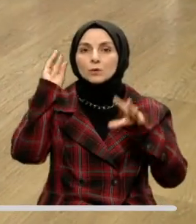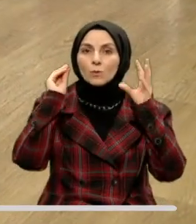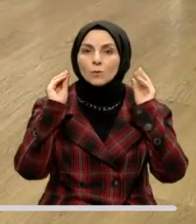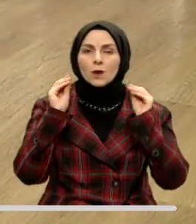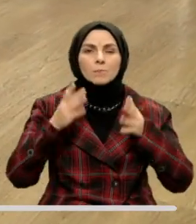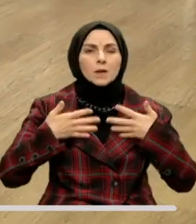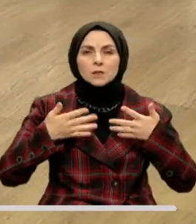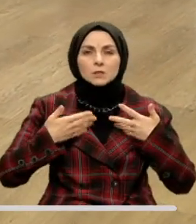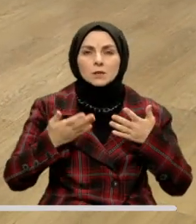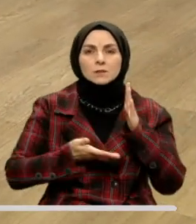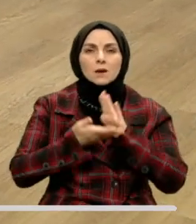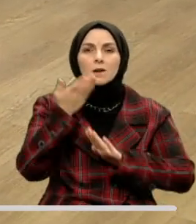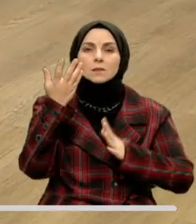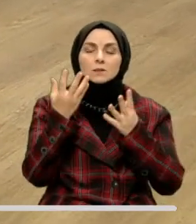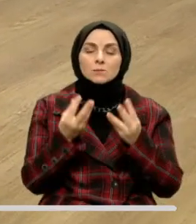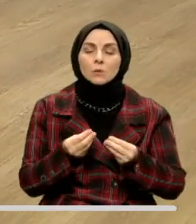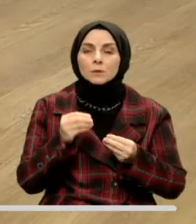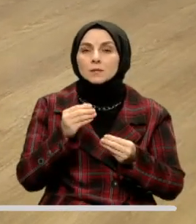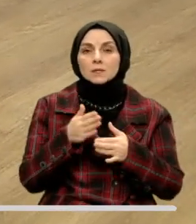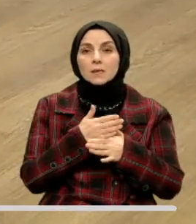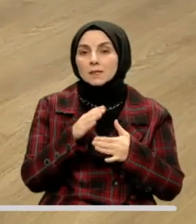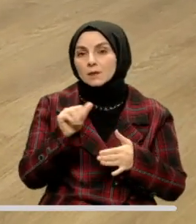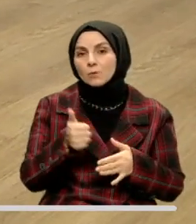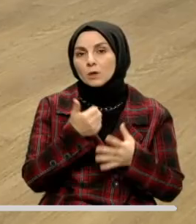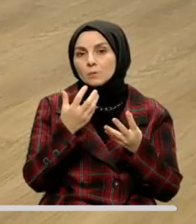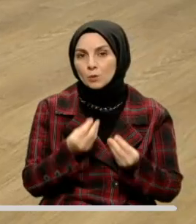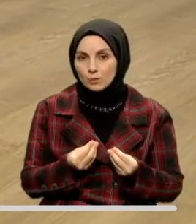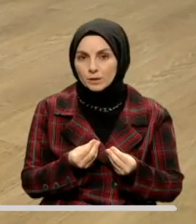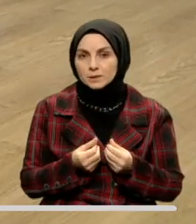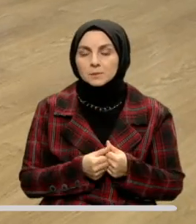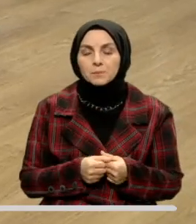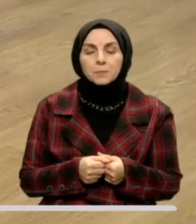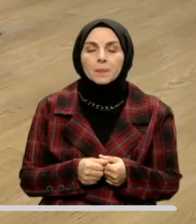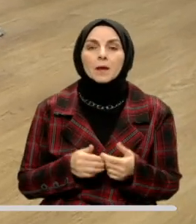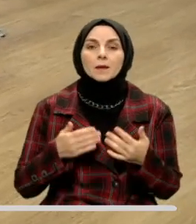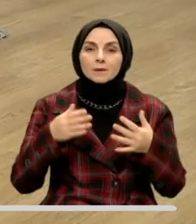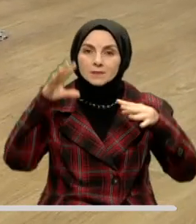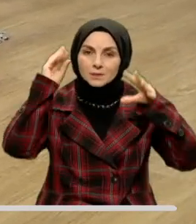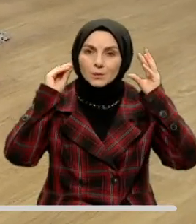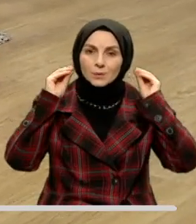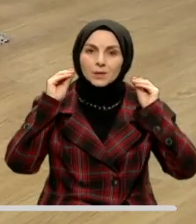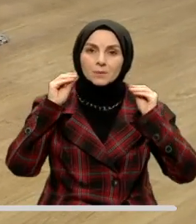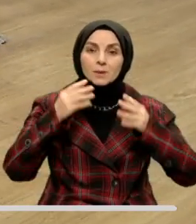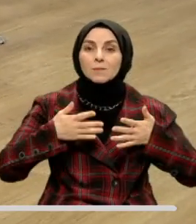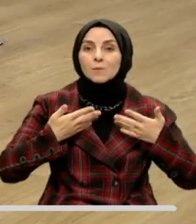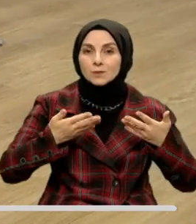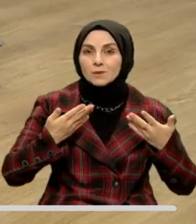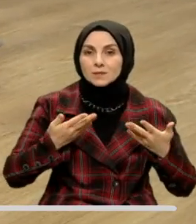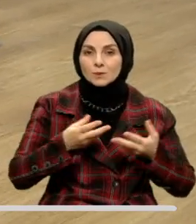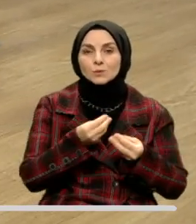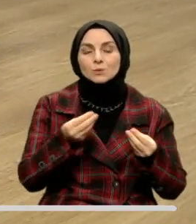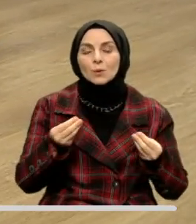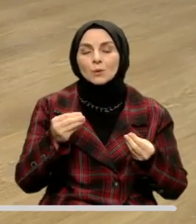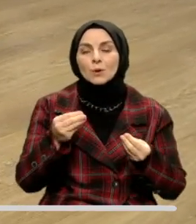neden önemlidir? Nasıl önemlidir? Nasıl yapılır? Evet, öğrenme motivasyonu çok özel bir kelime. Dediğim